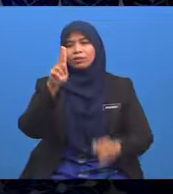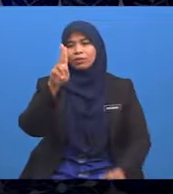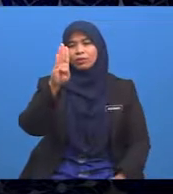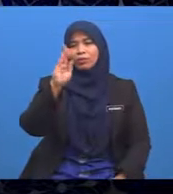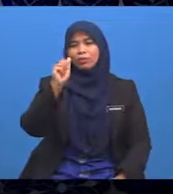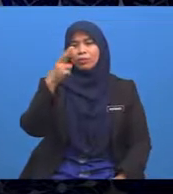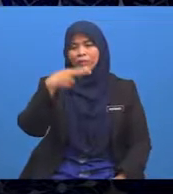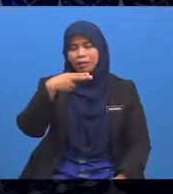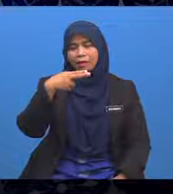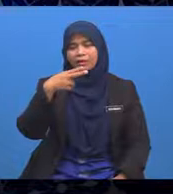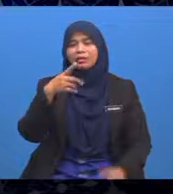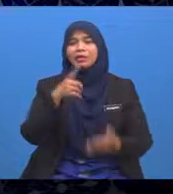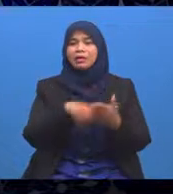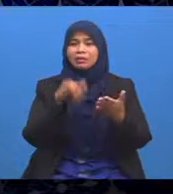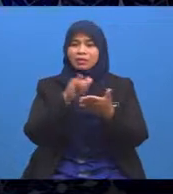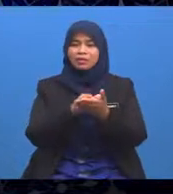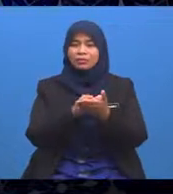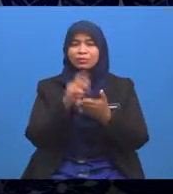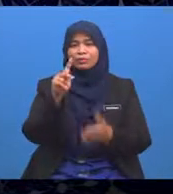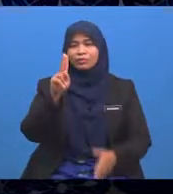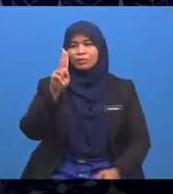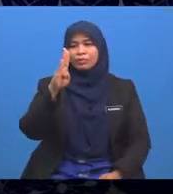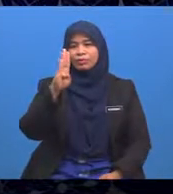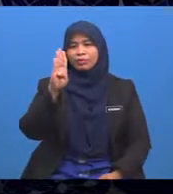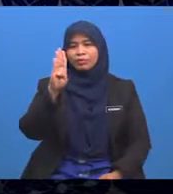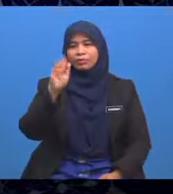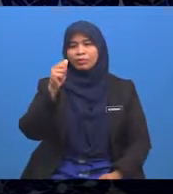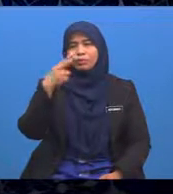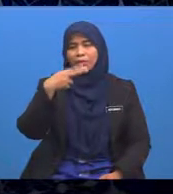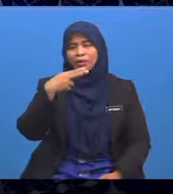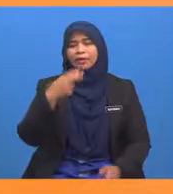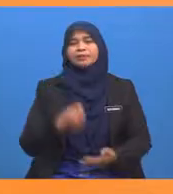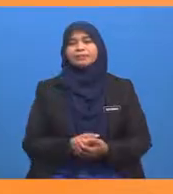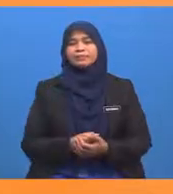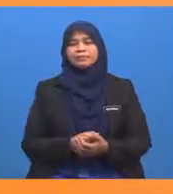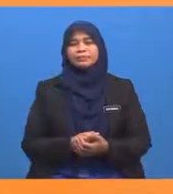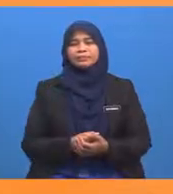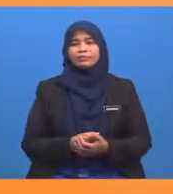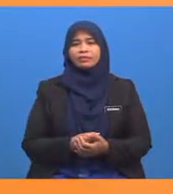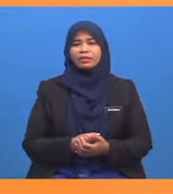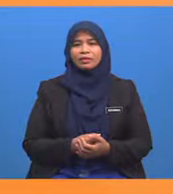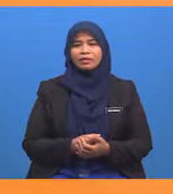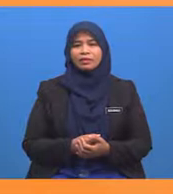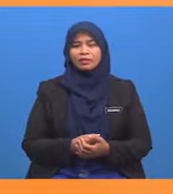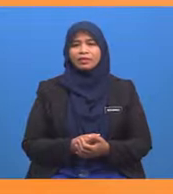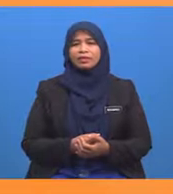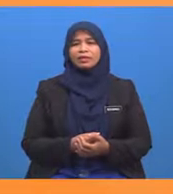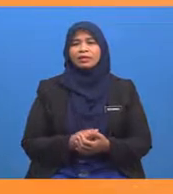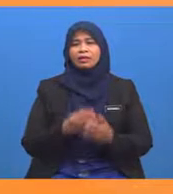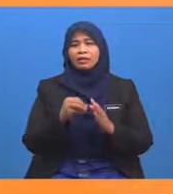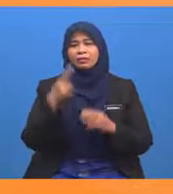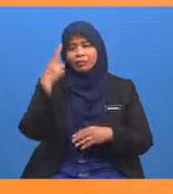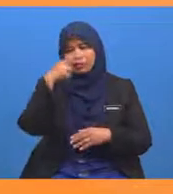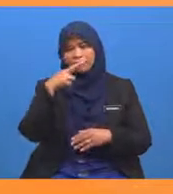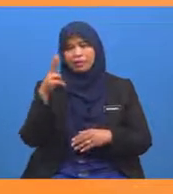Tahukah murid-murid apa itu kubah? Mari kita terokainya. Kubah. Kubah